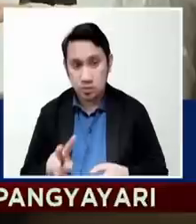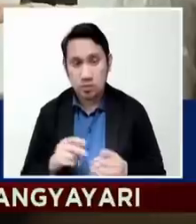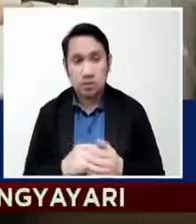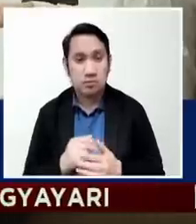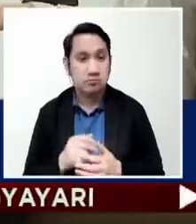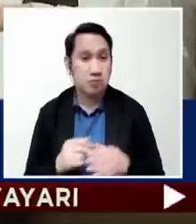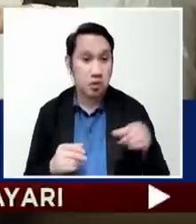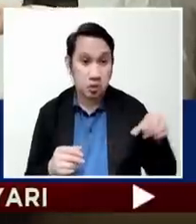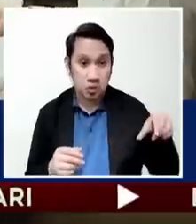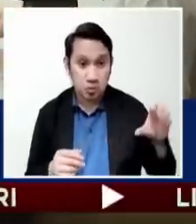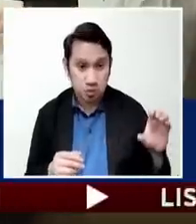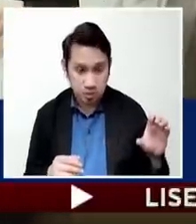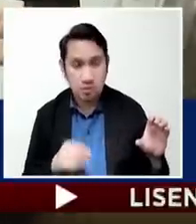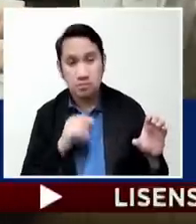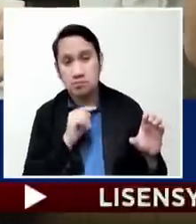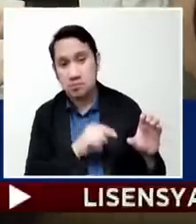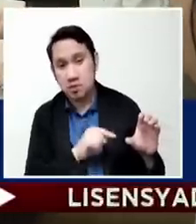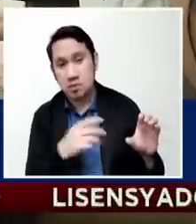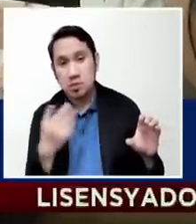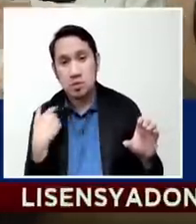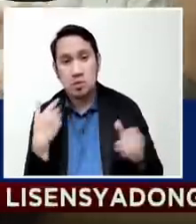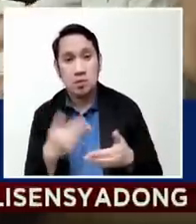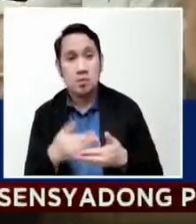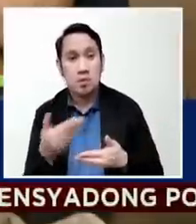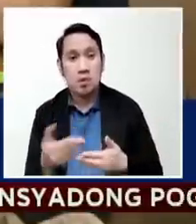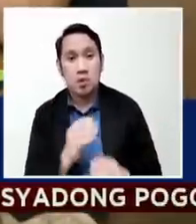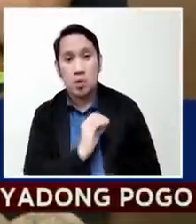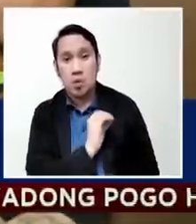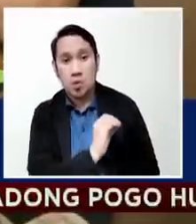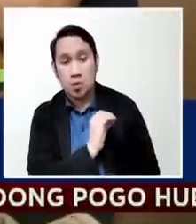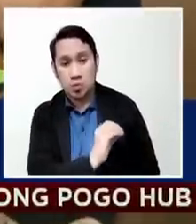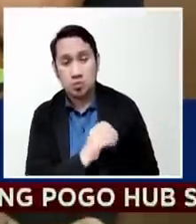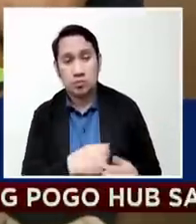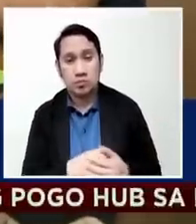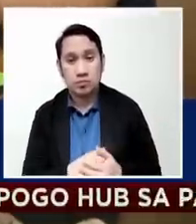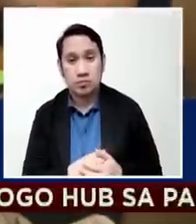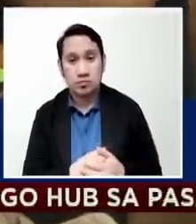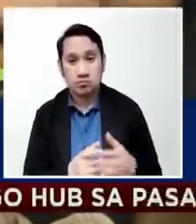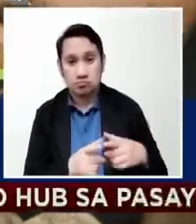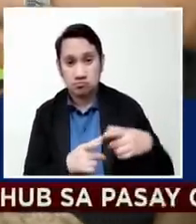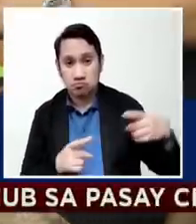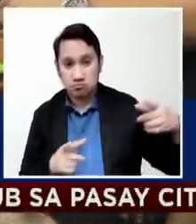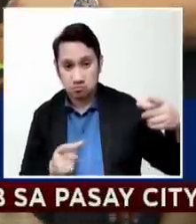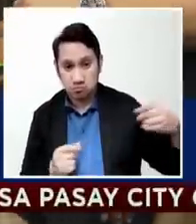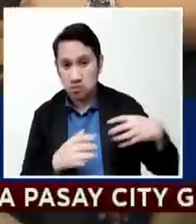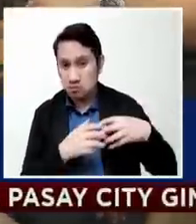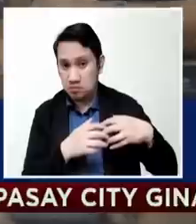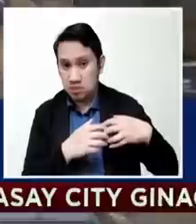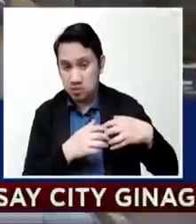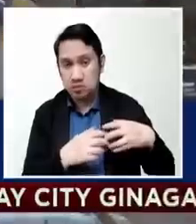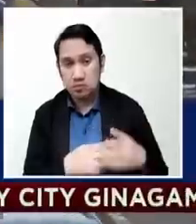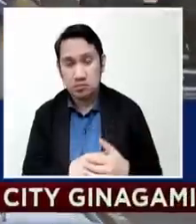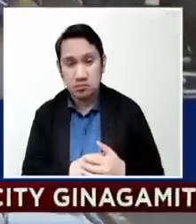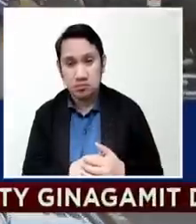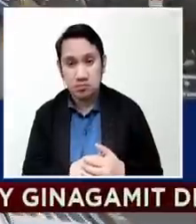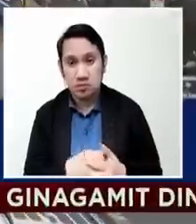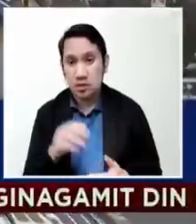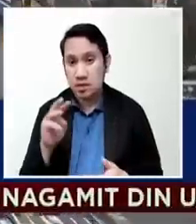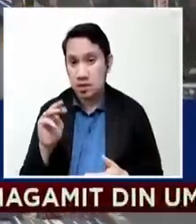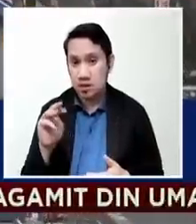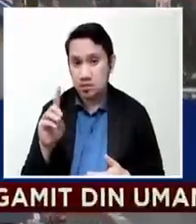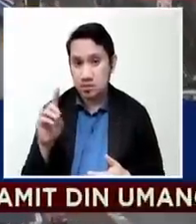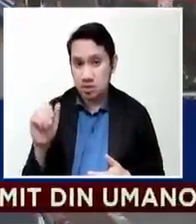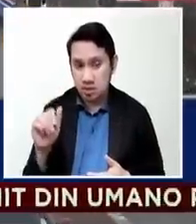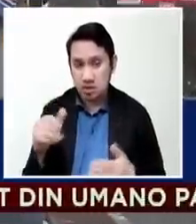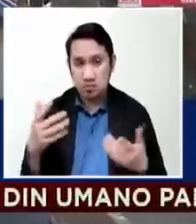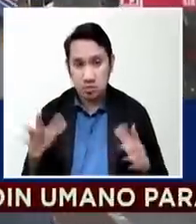Quezon City LGU ay bumili ng sarili nilang handheld ticketing devices. Umaasa rin ang MMDA na